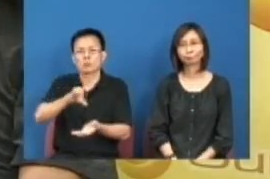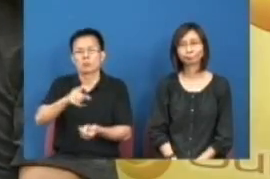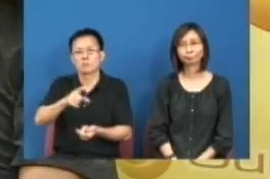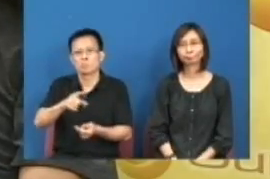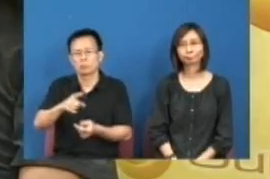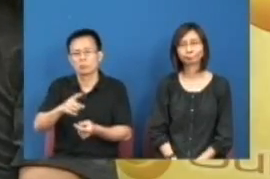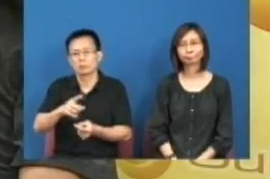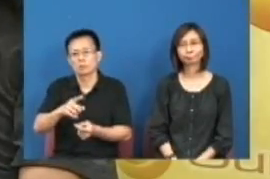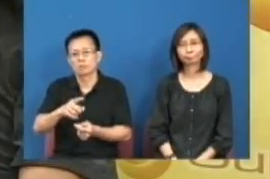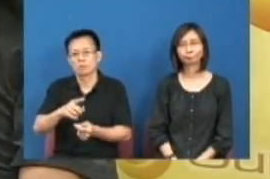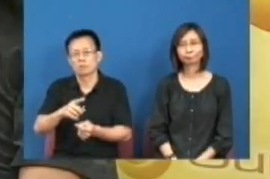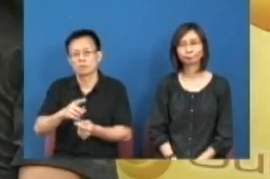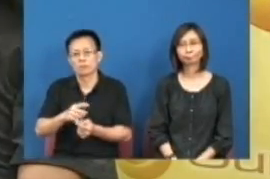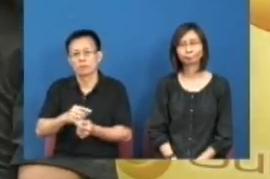去